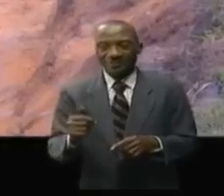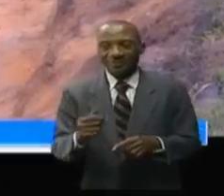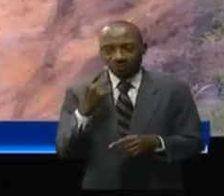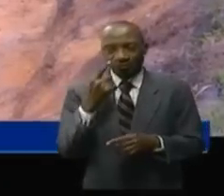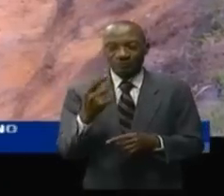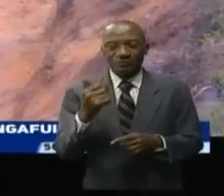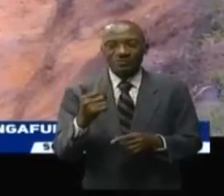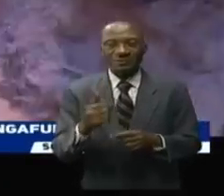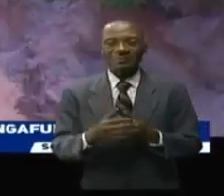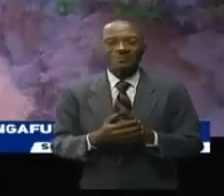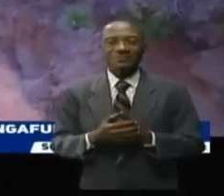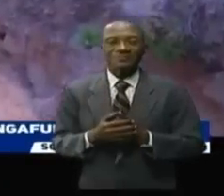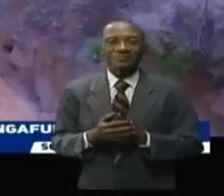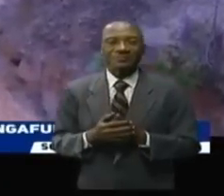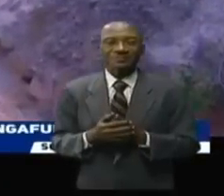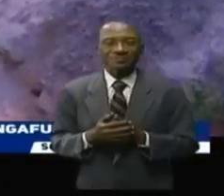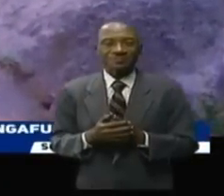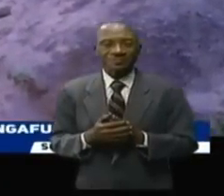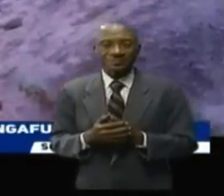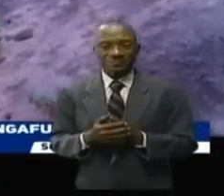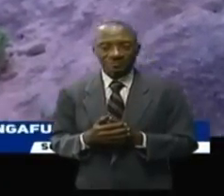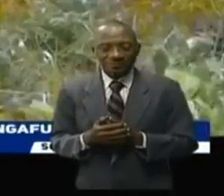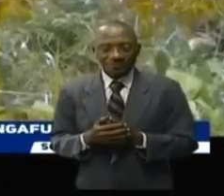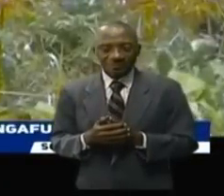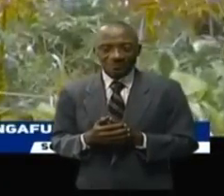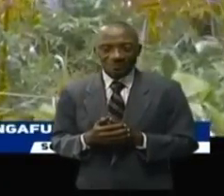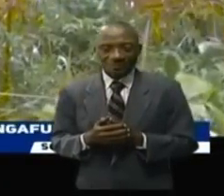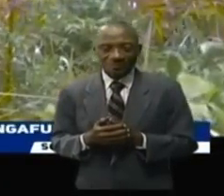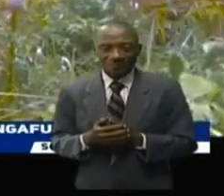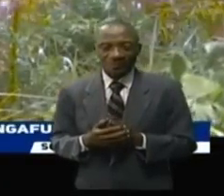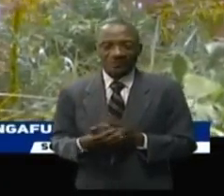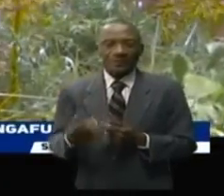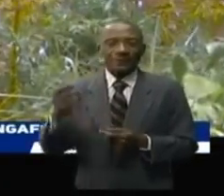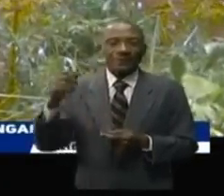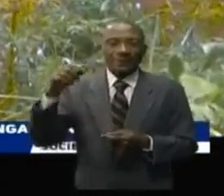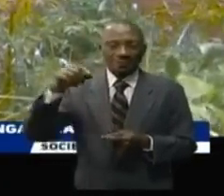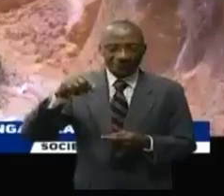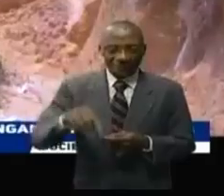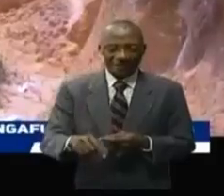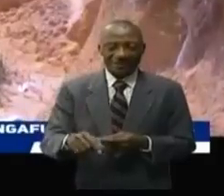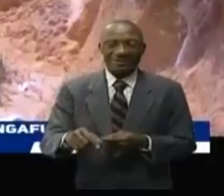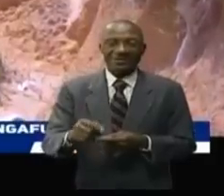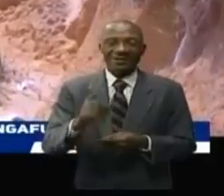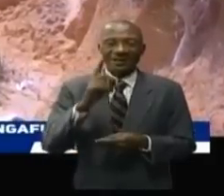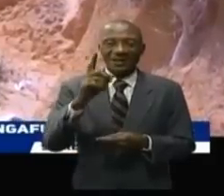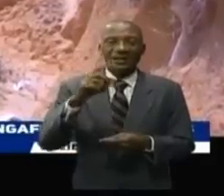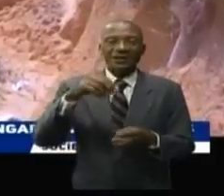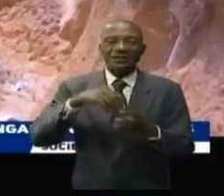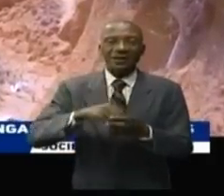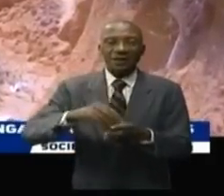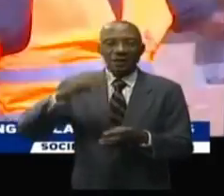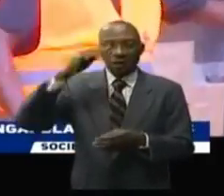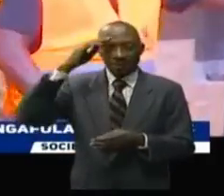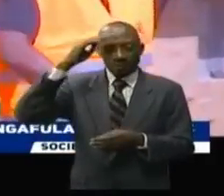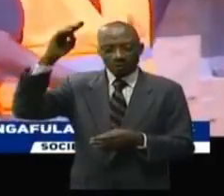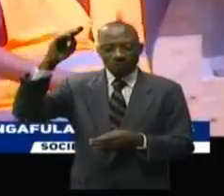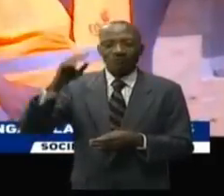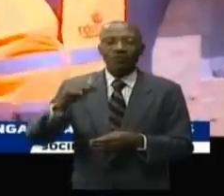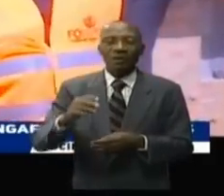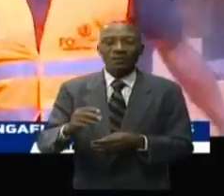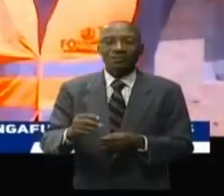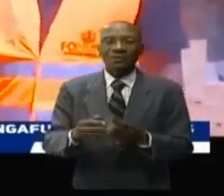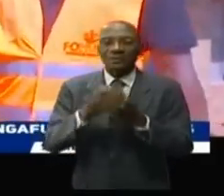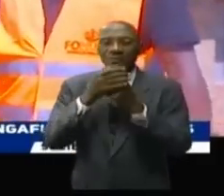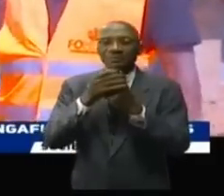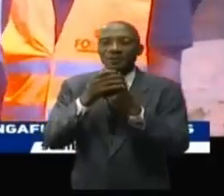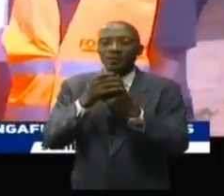Cette tête d'érosion avance à pas de géant. Et les quartiers Trois Maisons de la commune de Mongafula risquent de disparaître de la carte géographique de